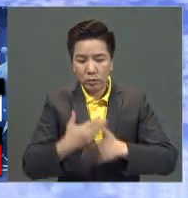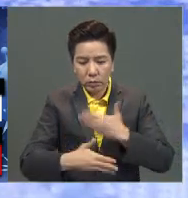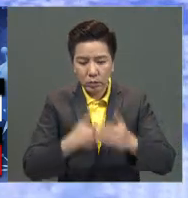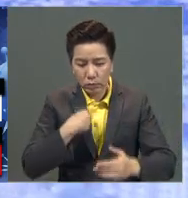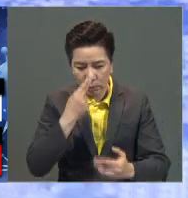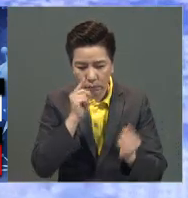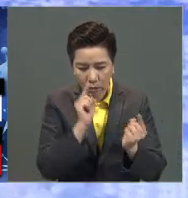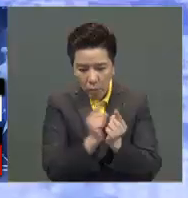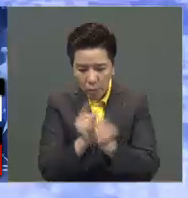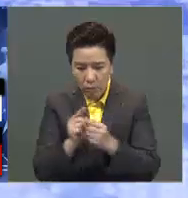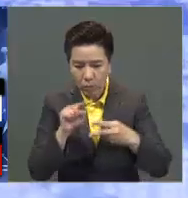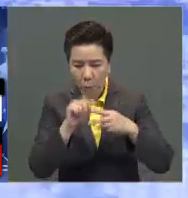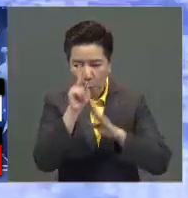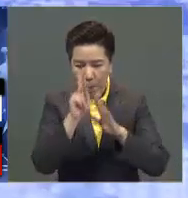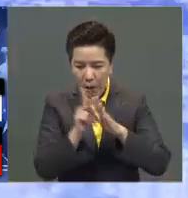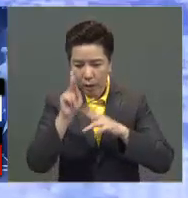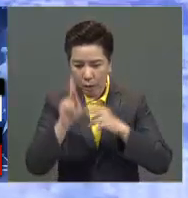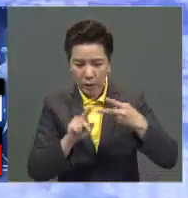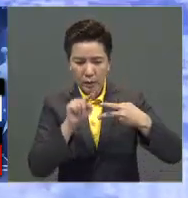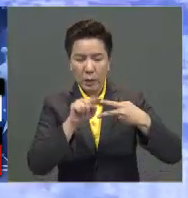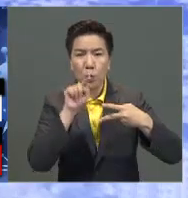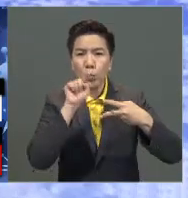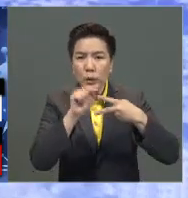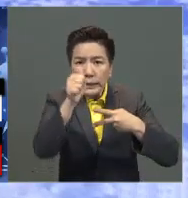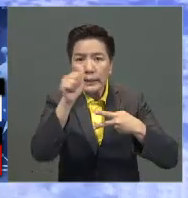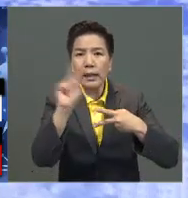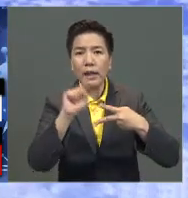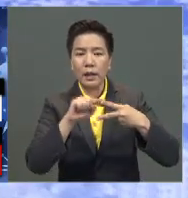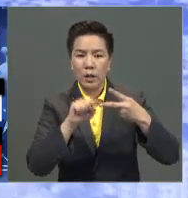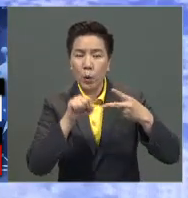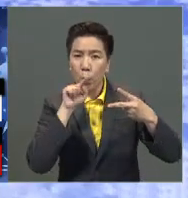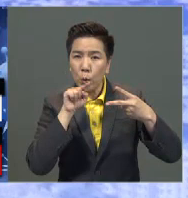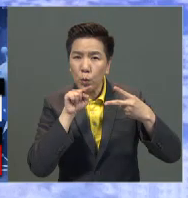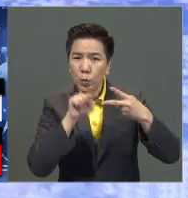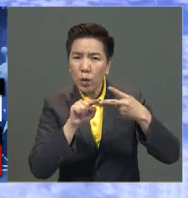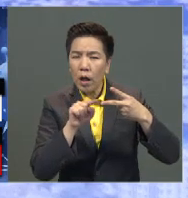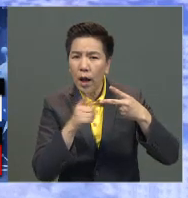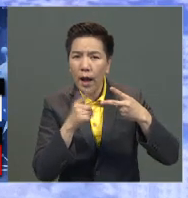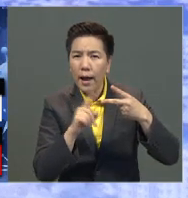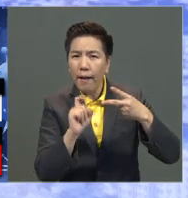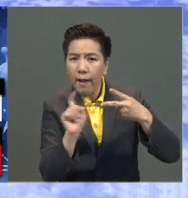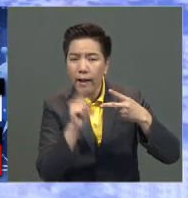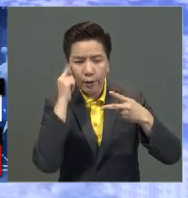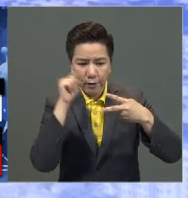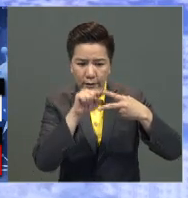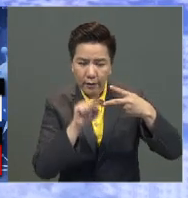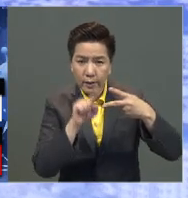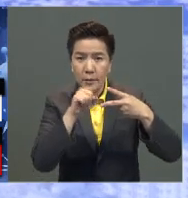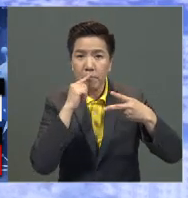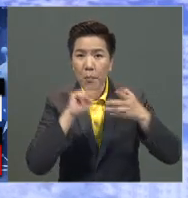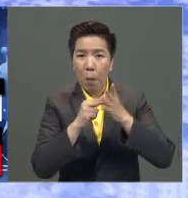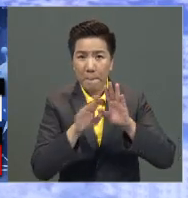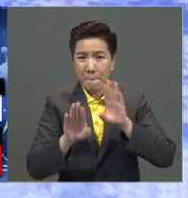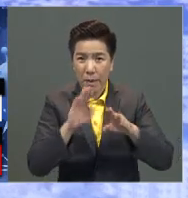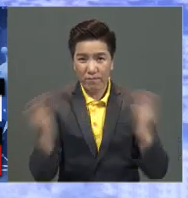พบแล้วครับว่าพรกฉุกเฉินมีจุดดียังไงหรือพรบโรคติดต่อมีข้อเสียอย่างไรไม่ได้บอกว่าเปรียบ